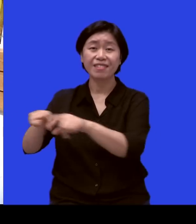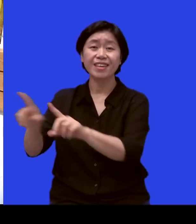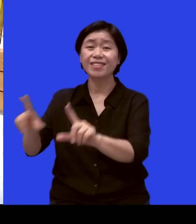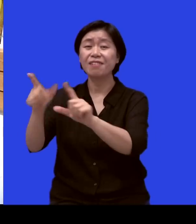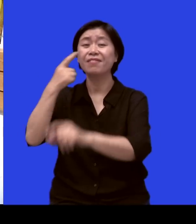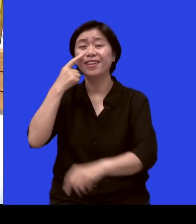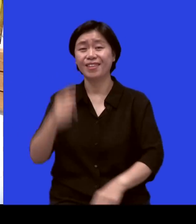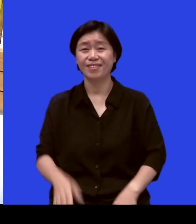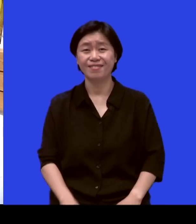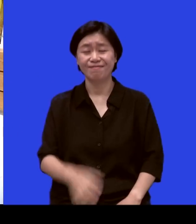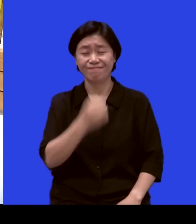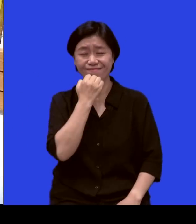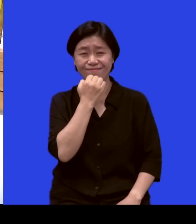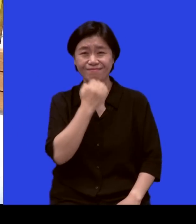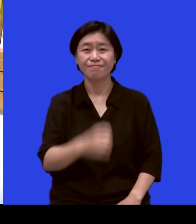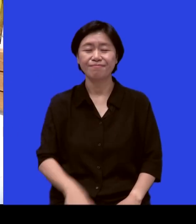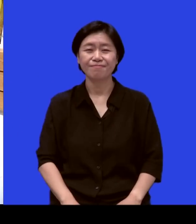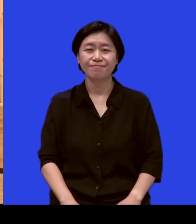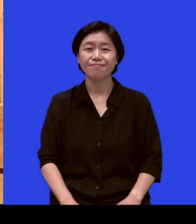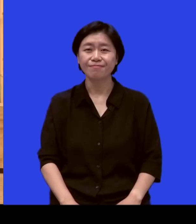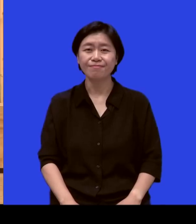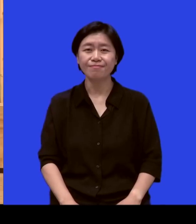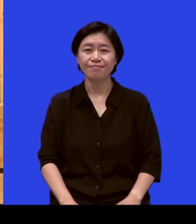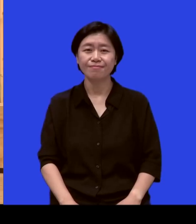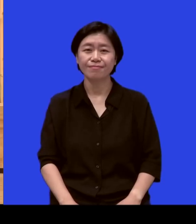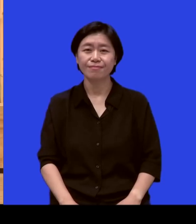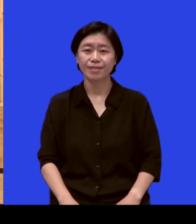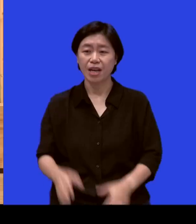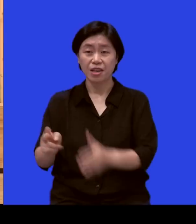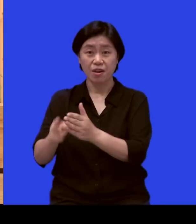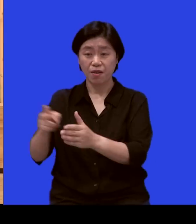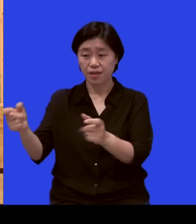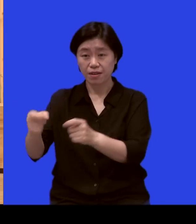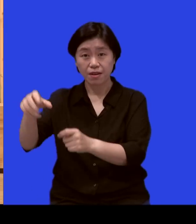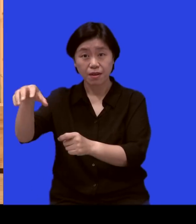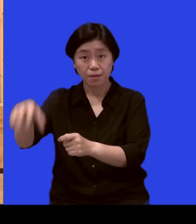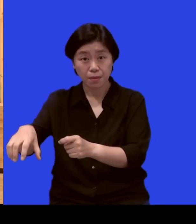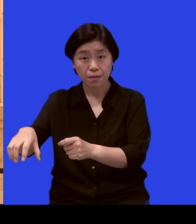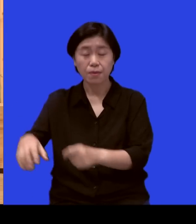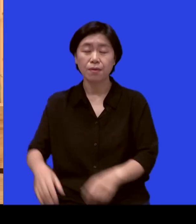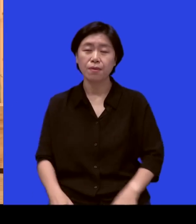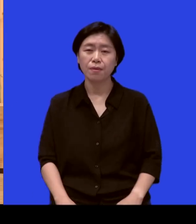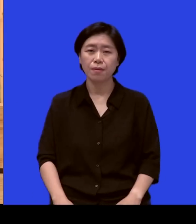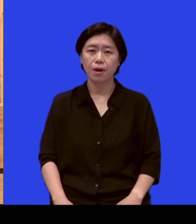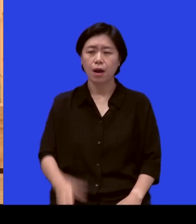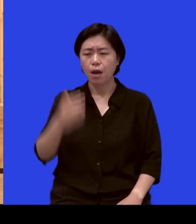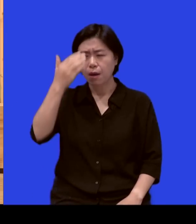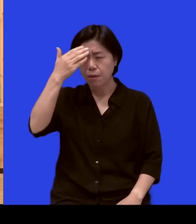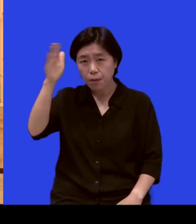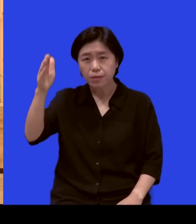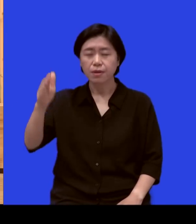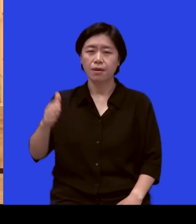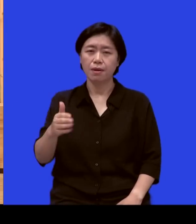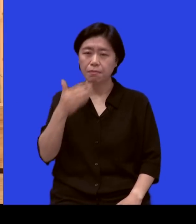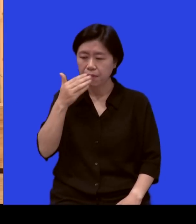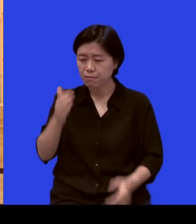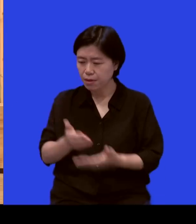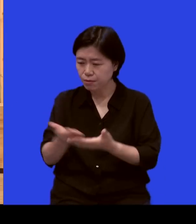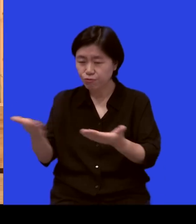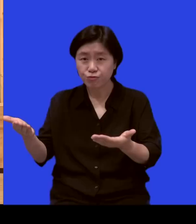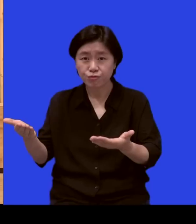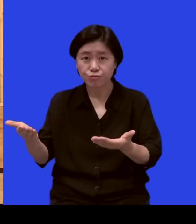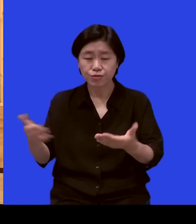평창. 아니 사실 뭐 서울역 주변에 뭐 여러 가지 주변에 무료 급식을 하는 곳들은 많이 있잖아요. 저도 많이 참여해